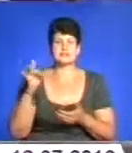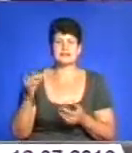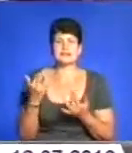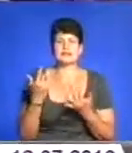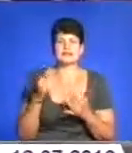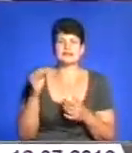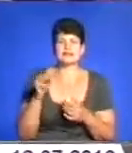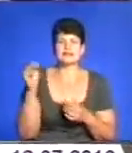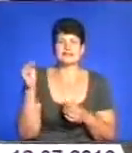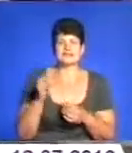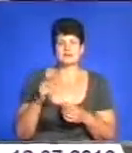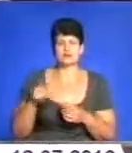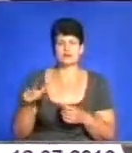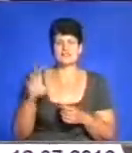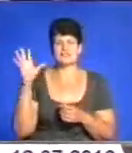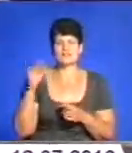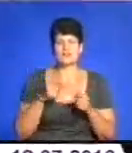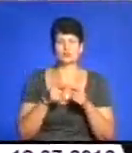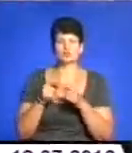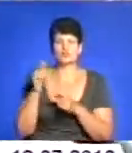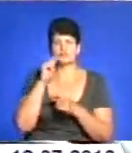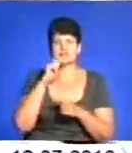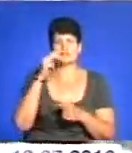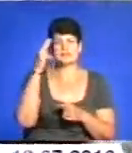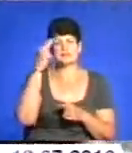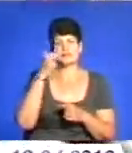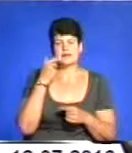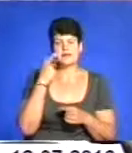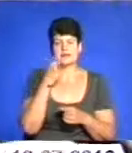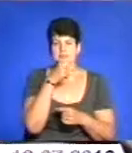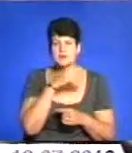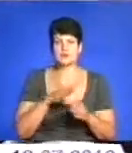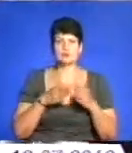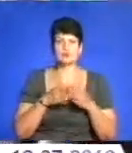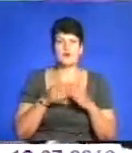тисяч прочан з усіх куточків України, а також з Італії, Іспанії, Португалії та Франції.